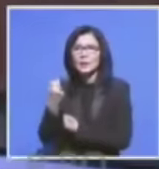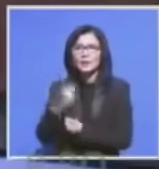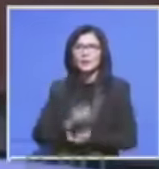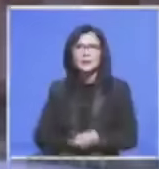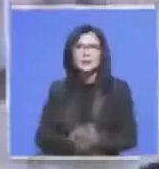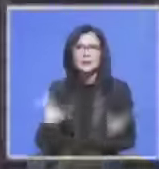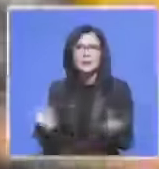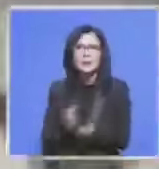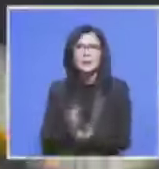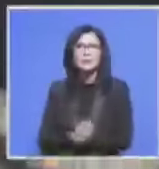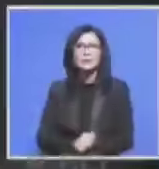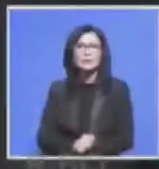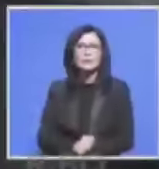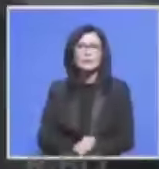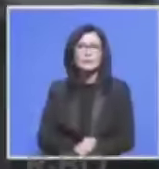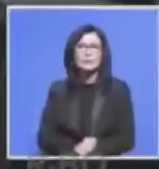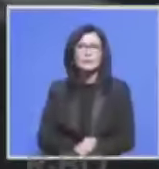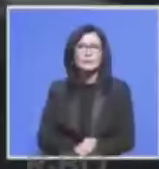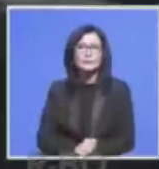Jam.